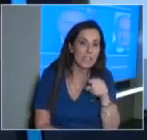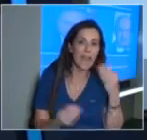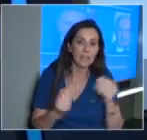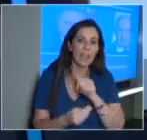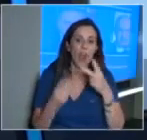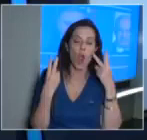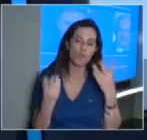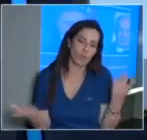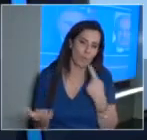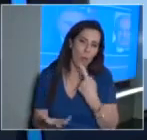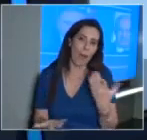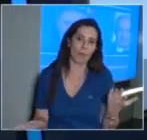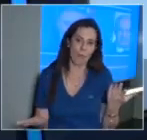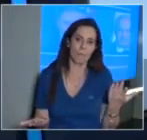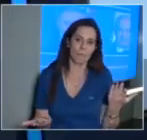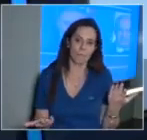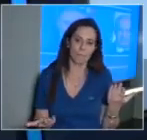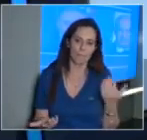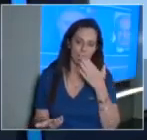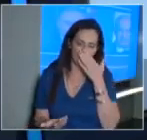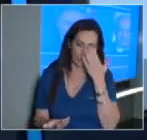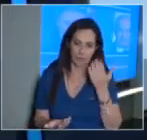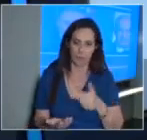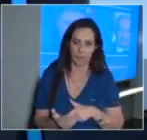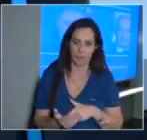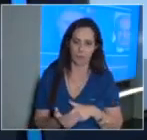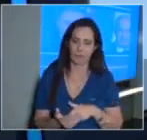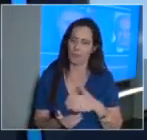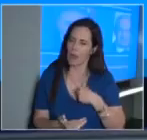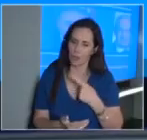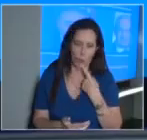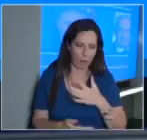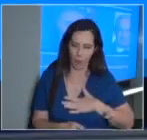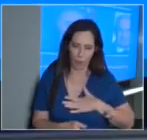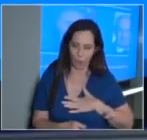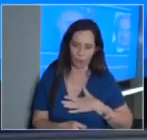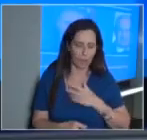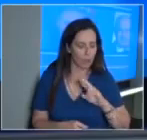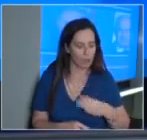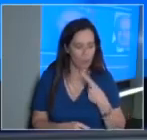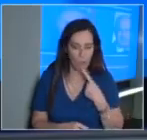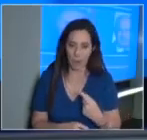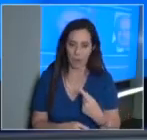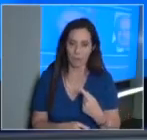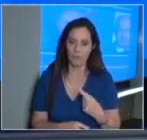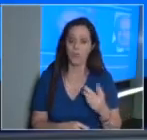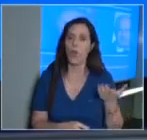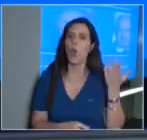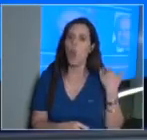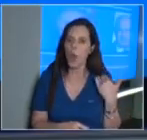הדבר העיקרי שדיברתם עליו במסע ומתן הקואליציוני בתחילתו. טל, אני אומר לך באחריות, אמרתי את זה ואני חוזר ואומר, לא